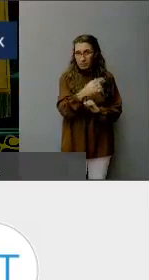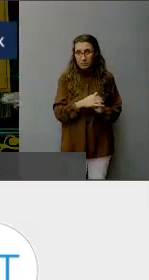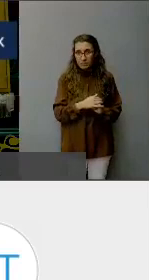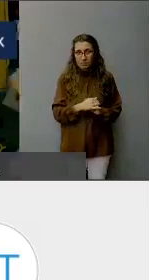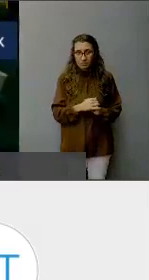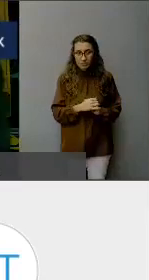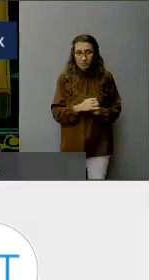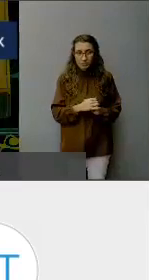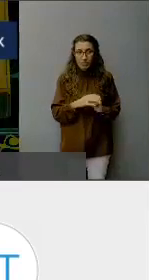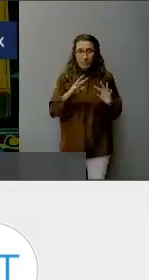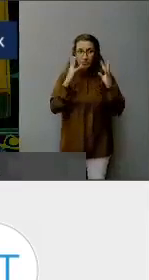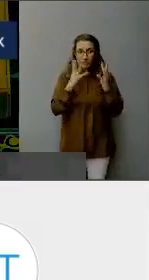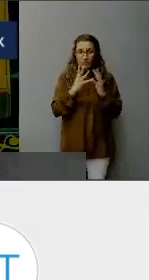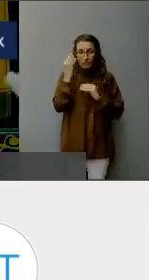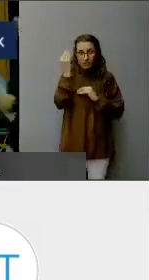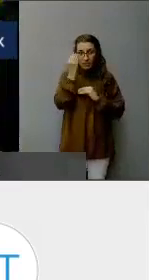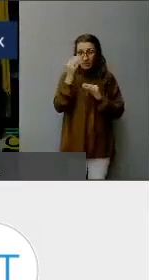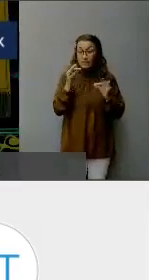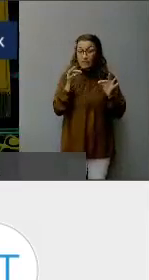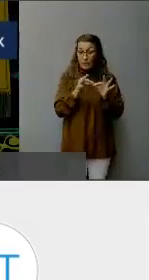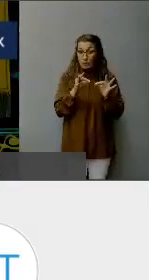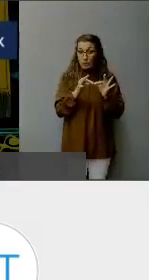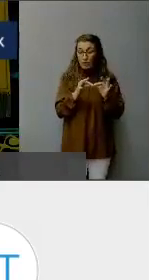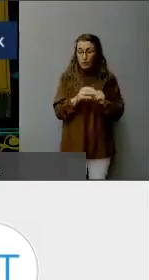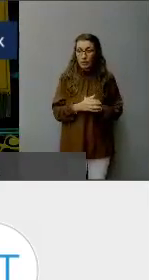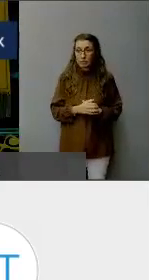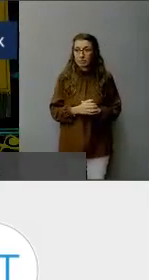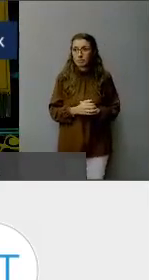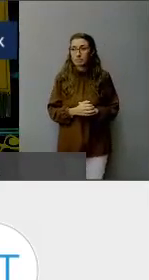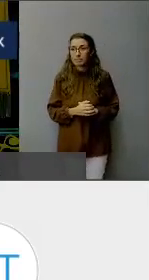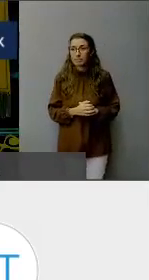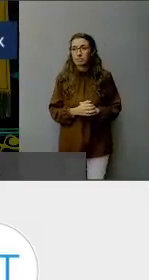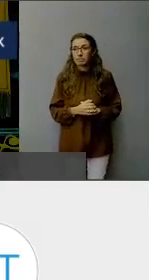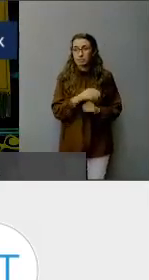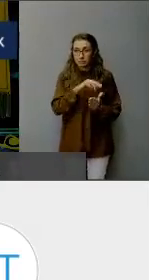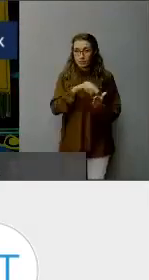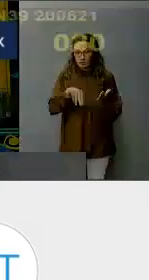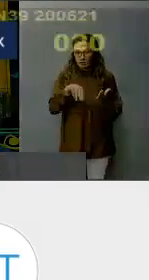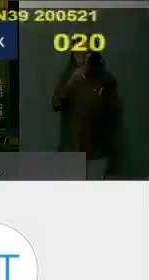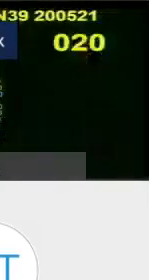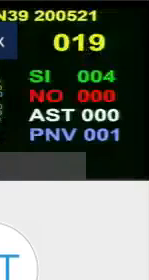con parere favorevole della giunta si vota